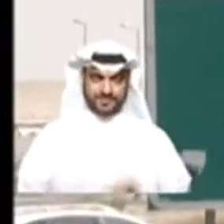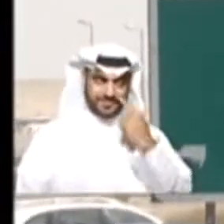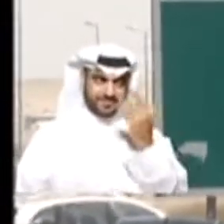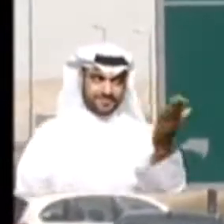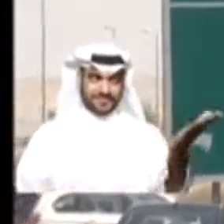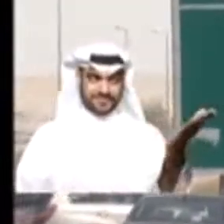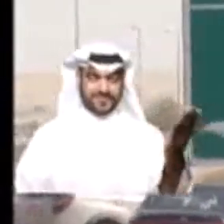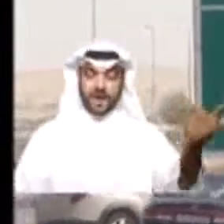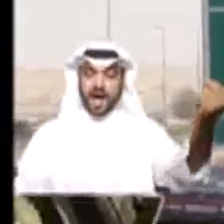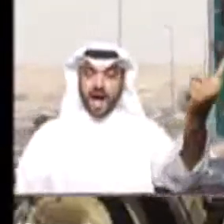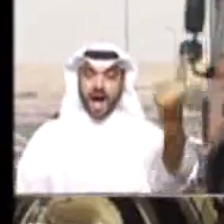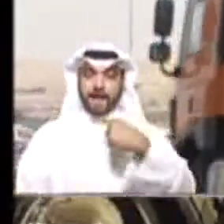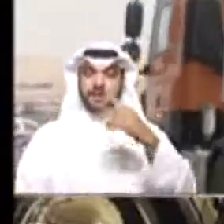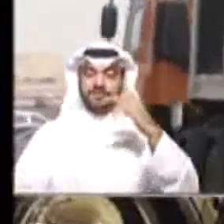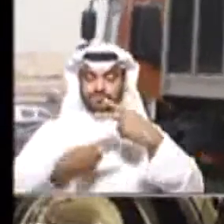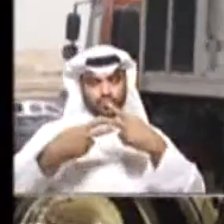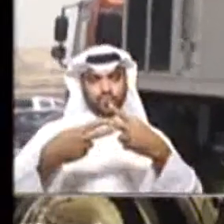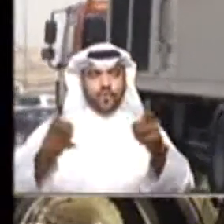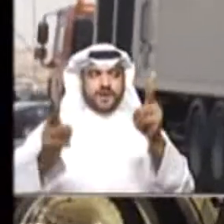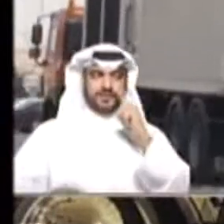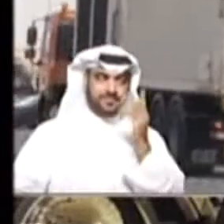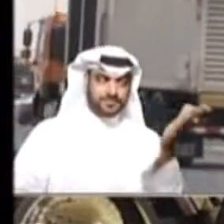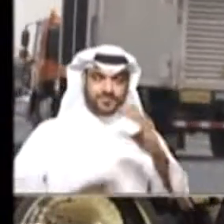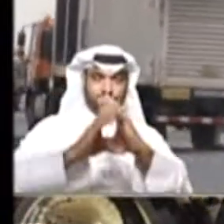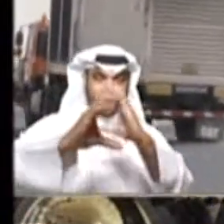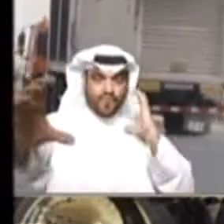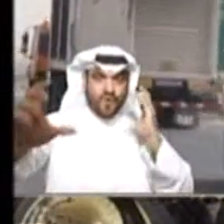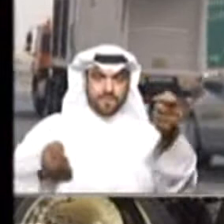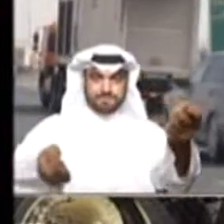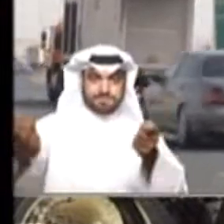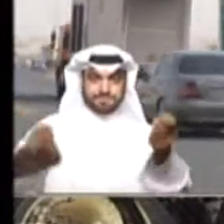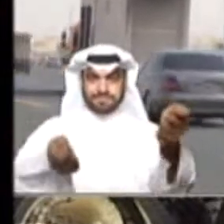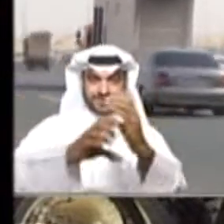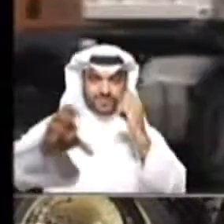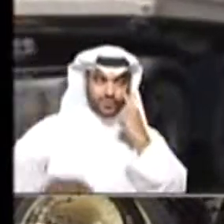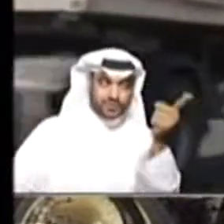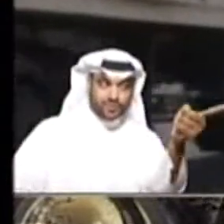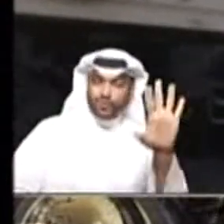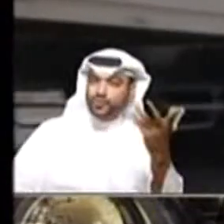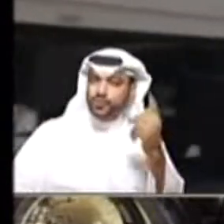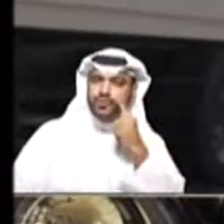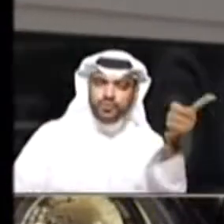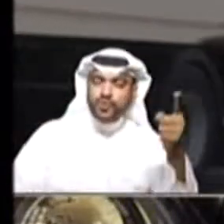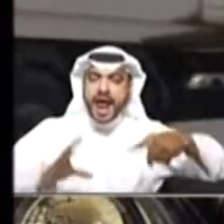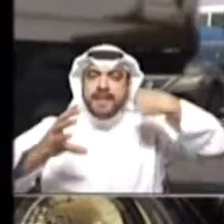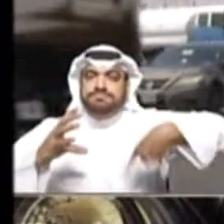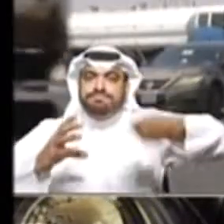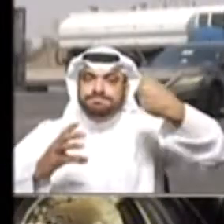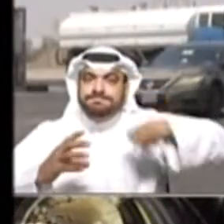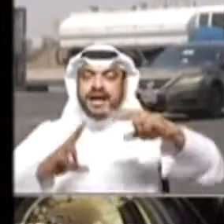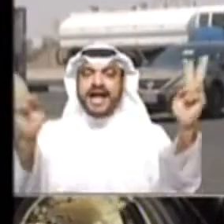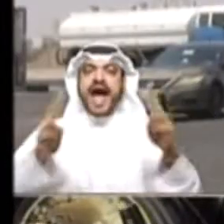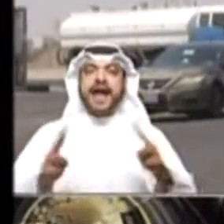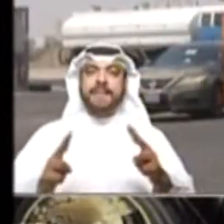استجابة للتوجيهات السامية لحضرة صاحب السمو أمير البلاد الشيخ صباح الأحمد الجابر الصباح حفظه الله ورعاه بتقديم